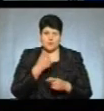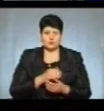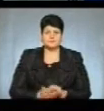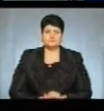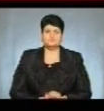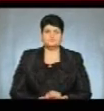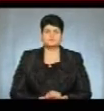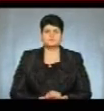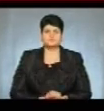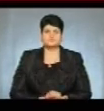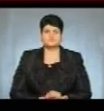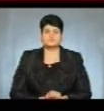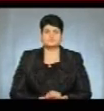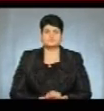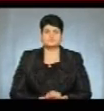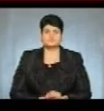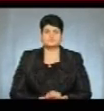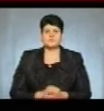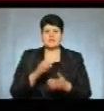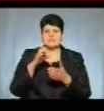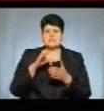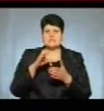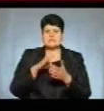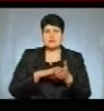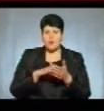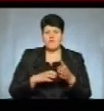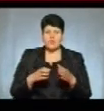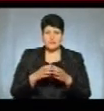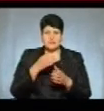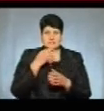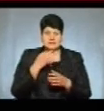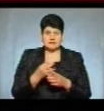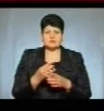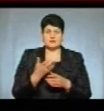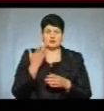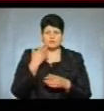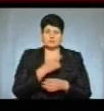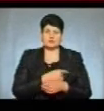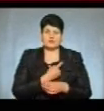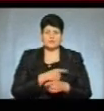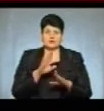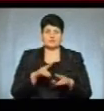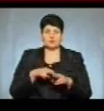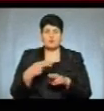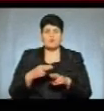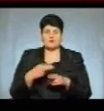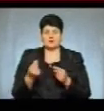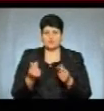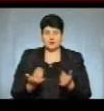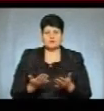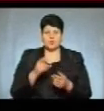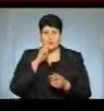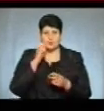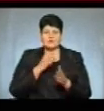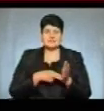Полякова. Страхова компанія сказала, коли будуть у нас лікарняні, тоді вони будуть відшкодовувати. А